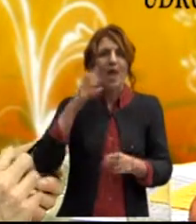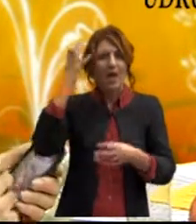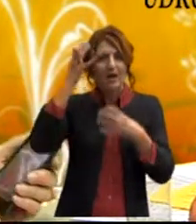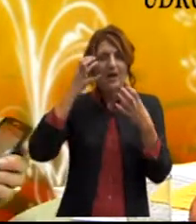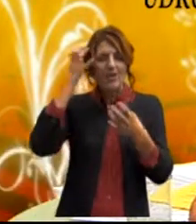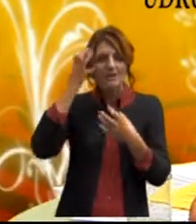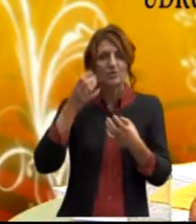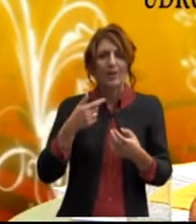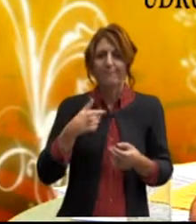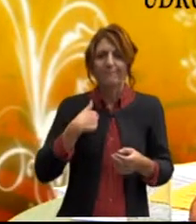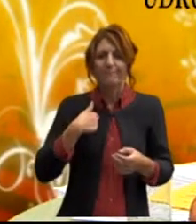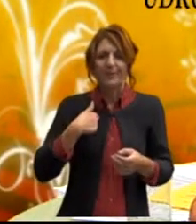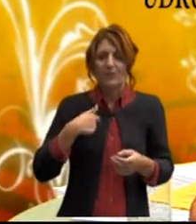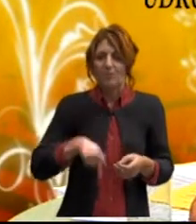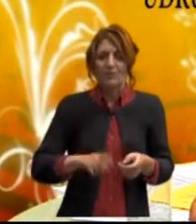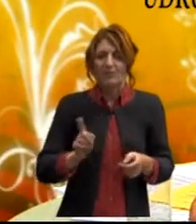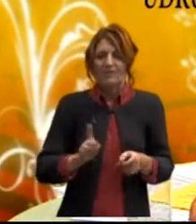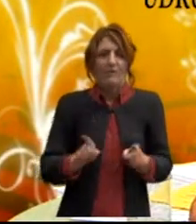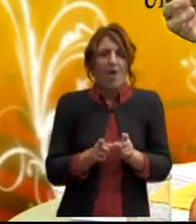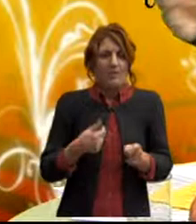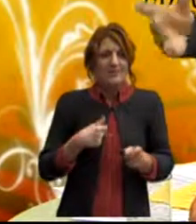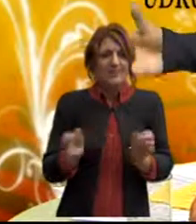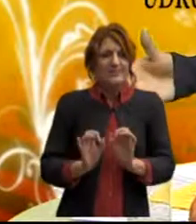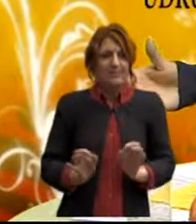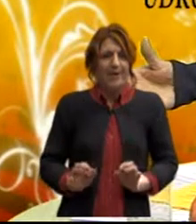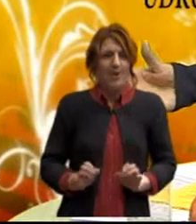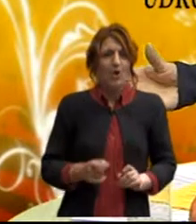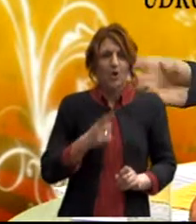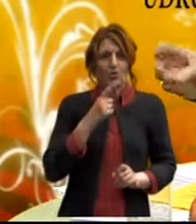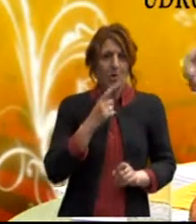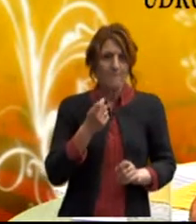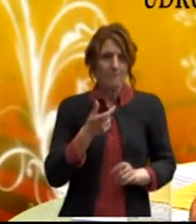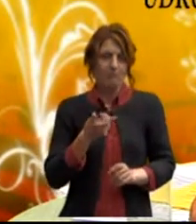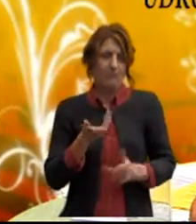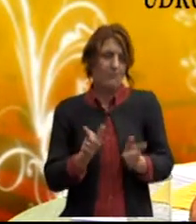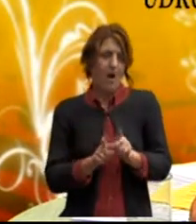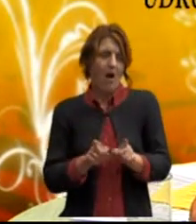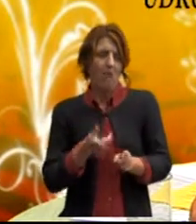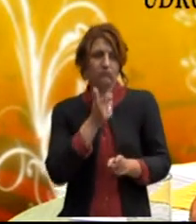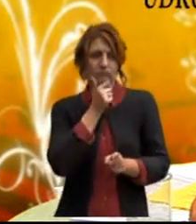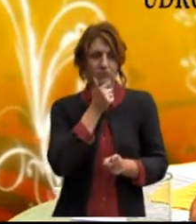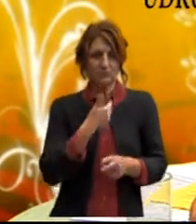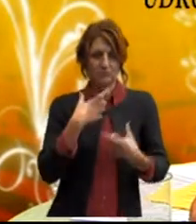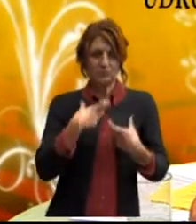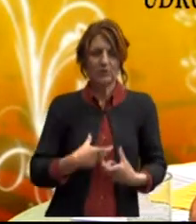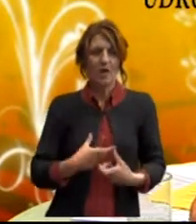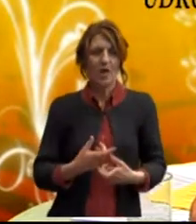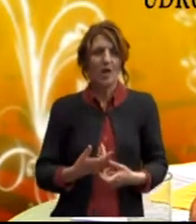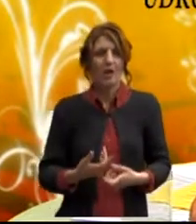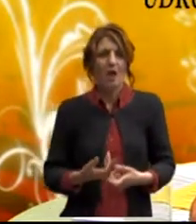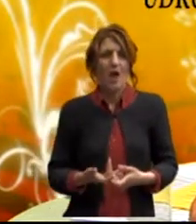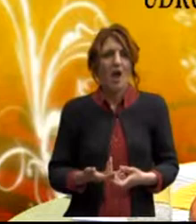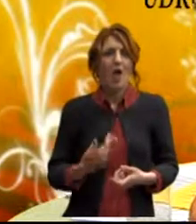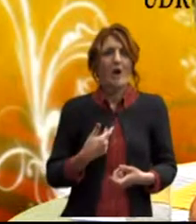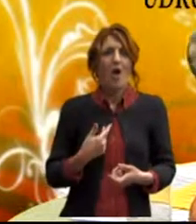nismo čak ni mi spremni, koji imamo malo, recimo, više godina, jer nas je uvijek neko, ja bih rekla,